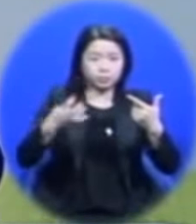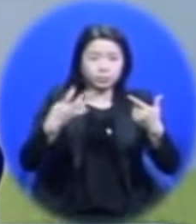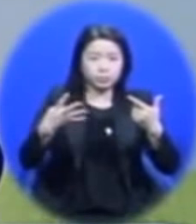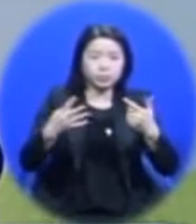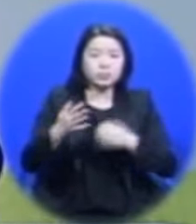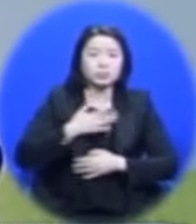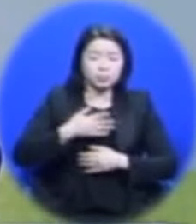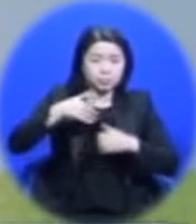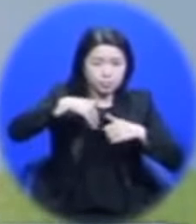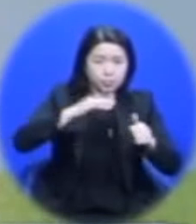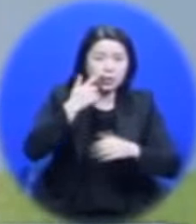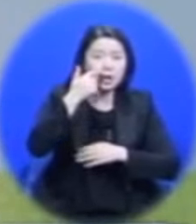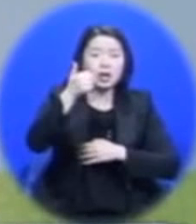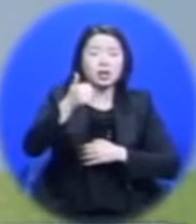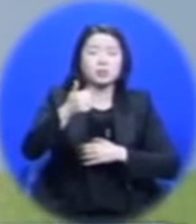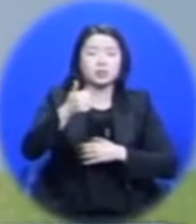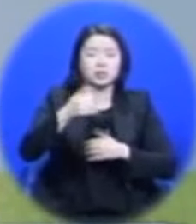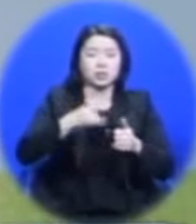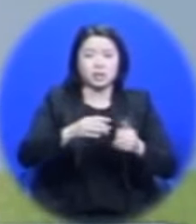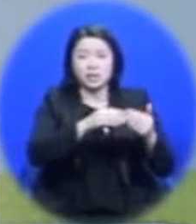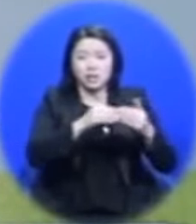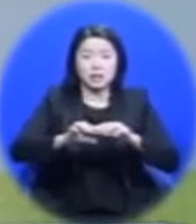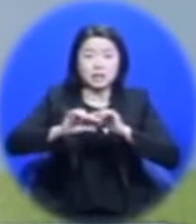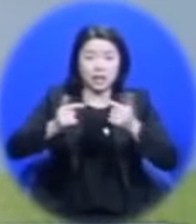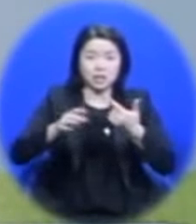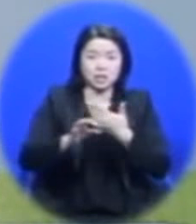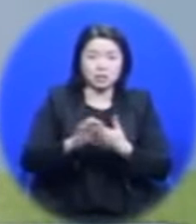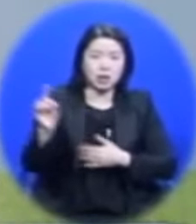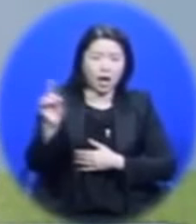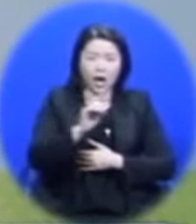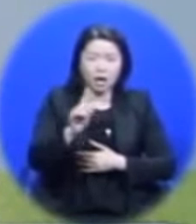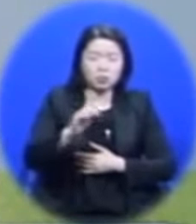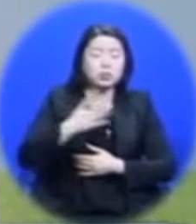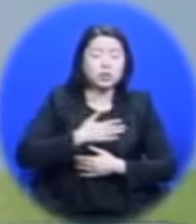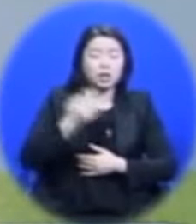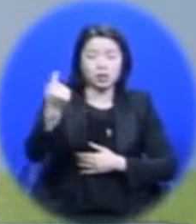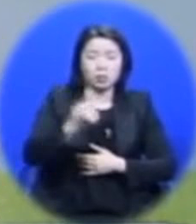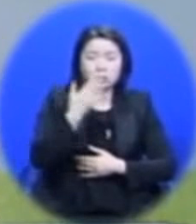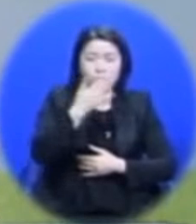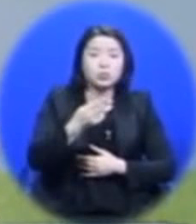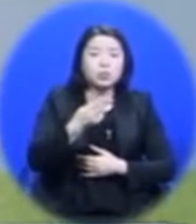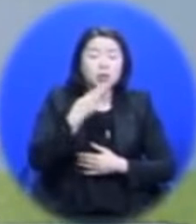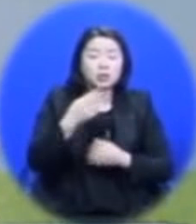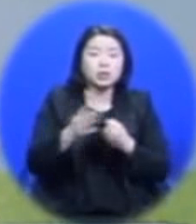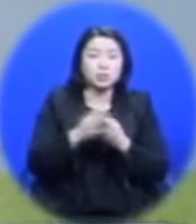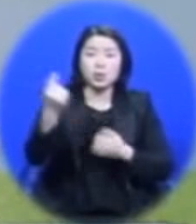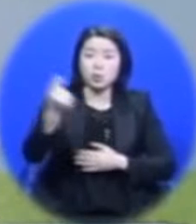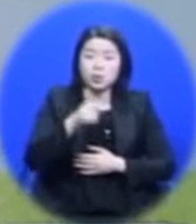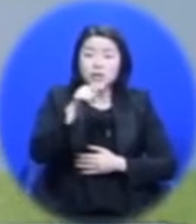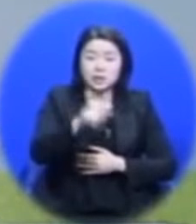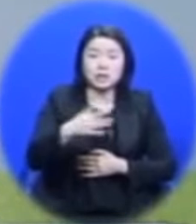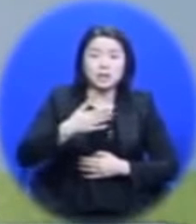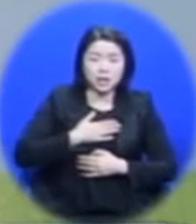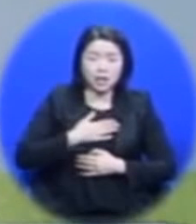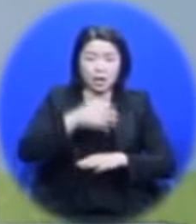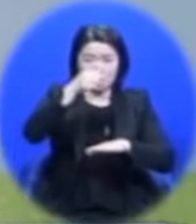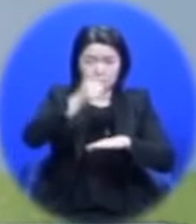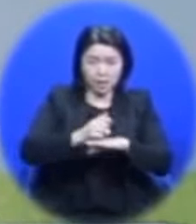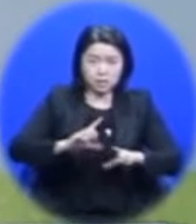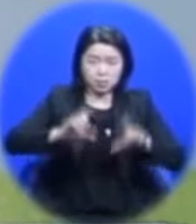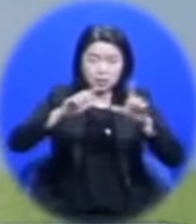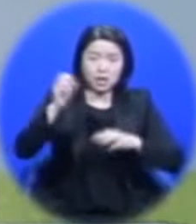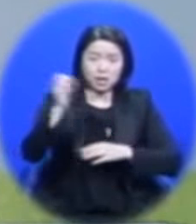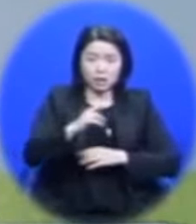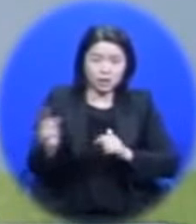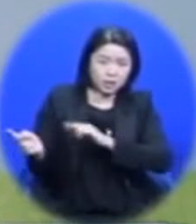보내신 아버지께서 이끌지 아니하시면 아무도 내게 올 수 없으니 오는 그를 내가 마지막 날에